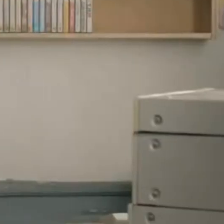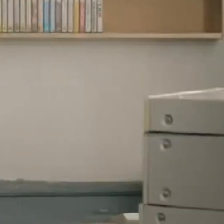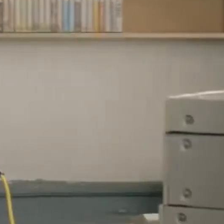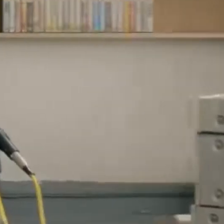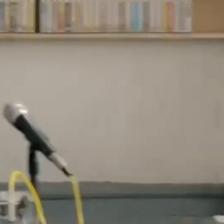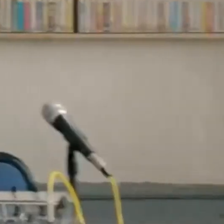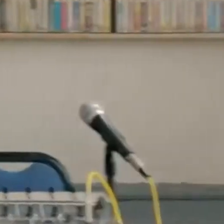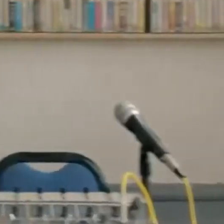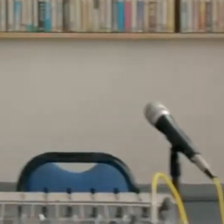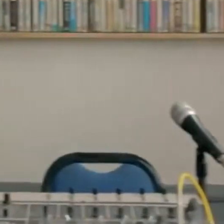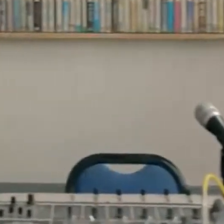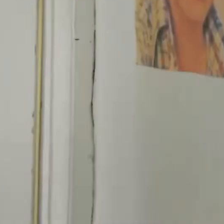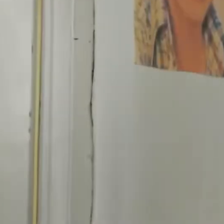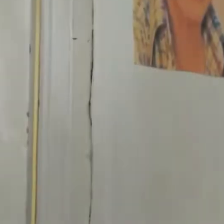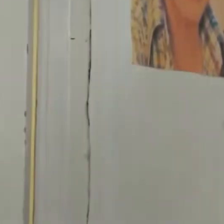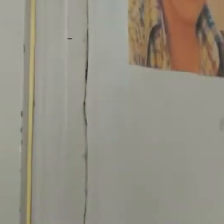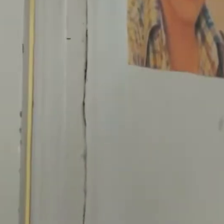uzattı.